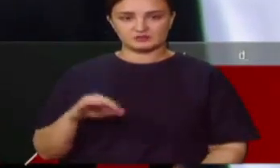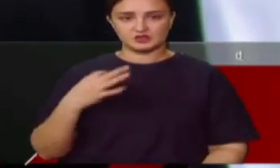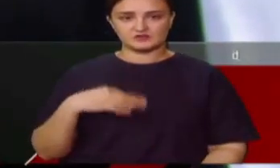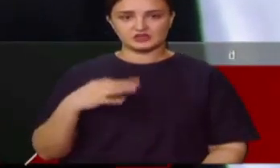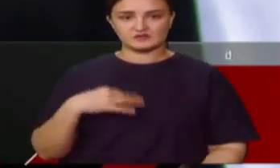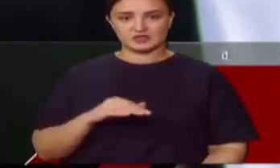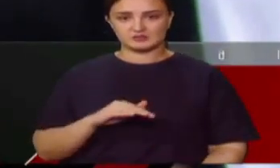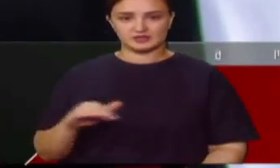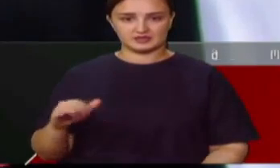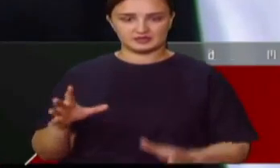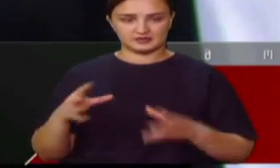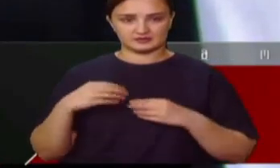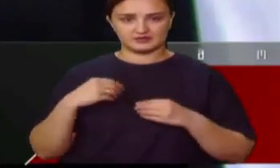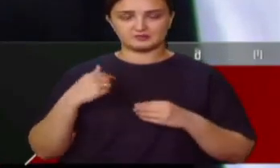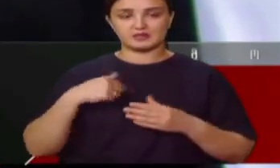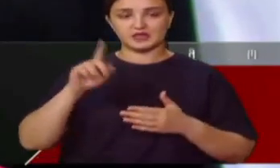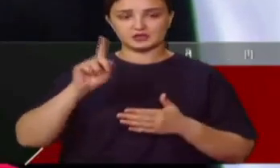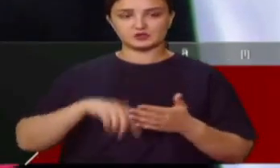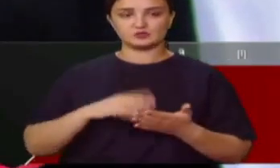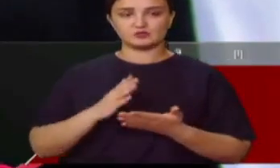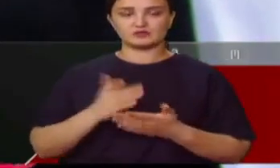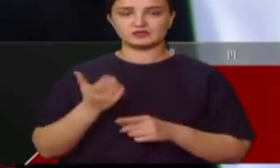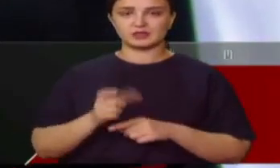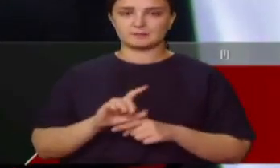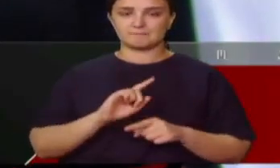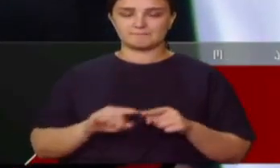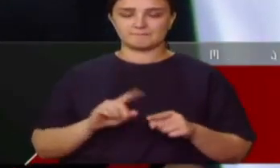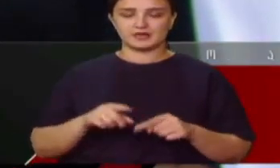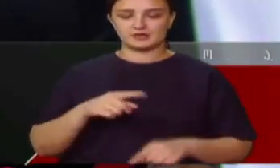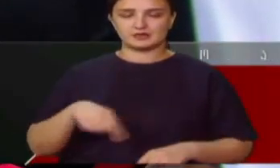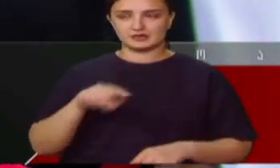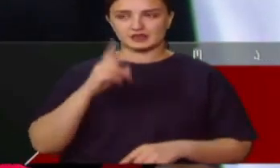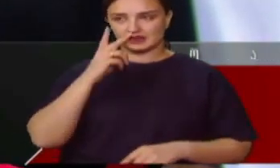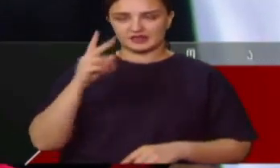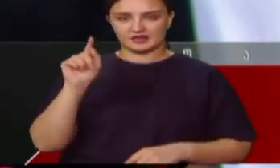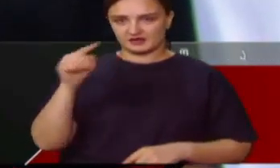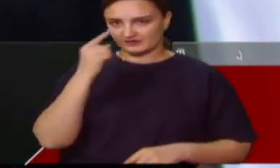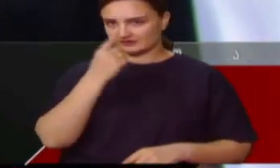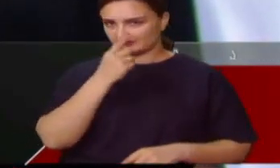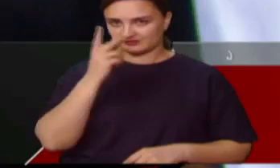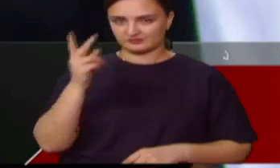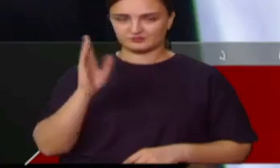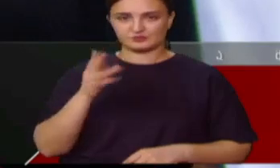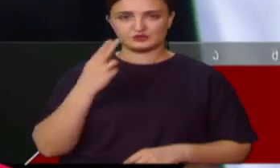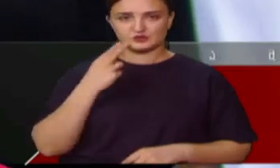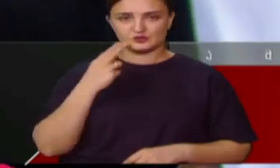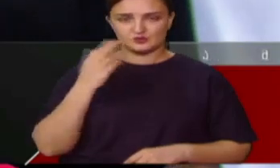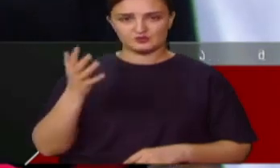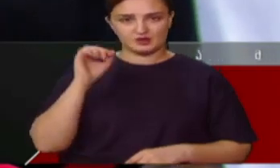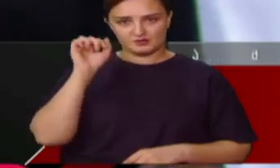ერთად. მე დარწმუნებული ვარ, რომ ძალიან მალე ისინი ნახავენ სოხუმს, ისინი ნახავენ